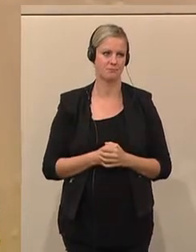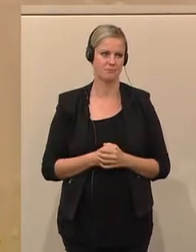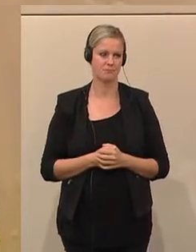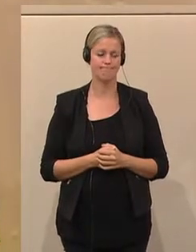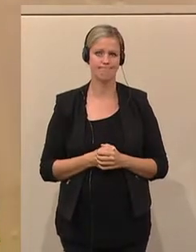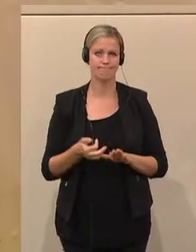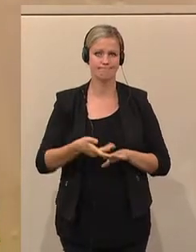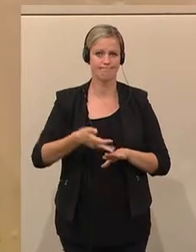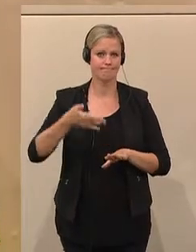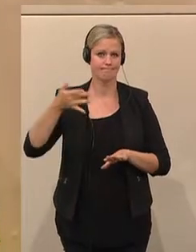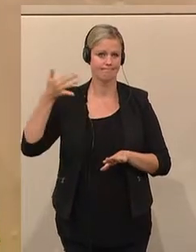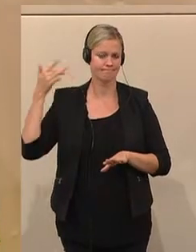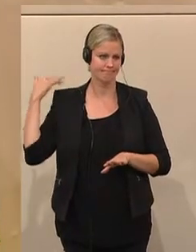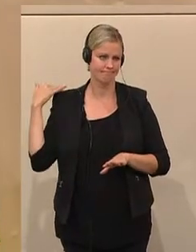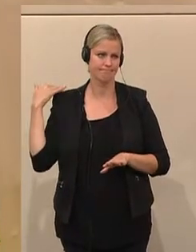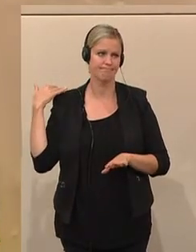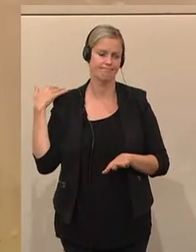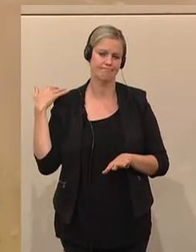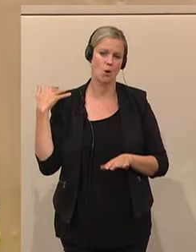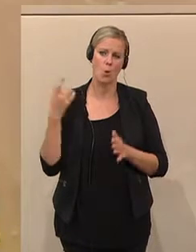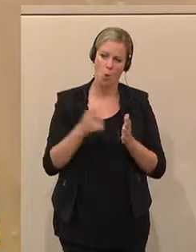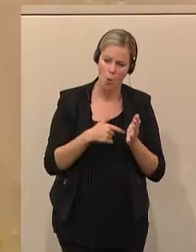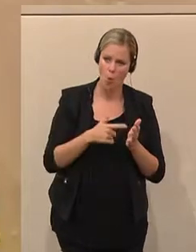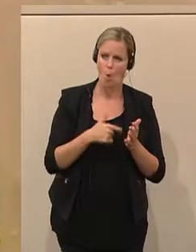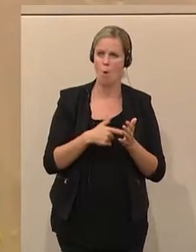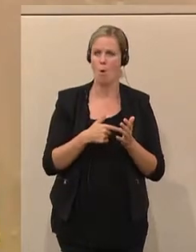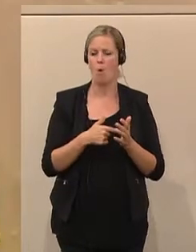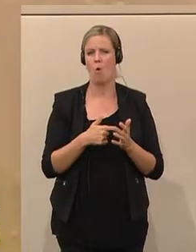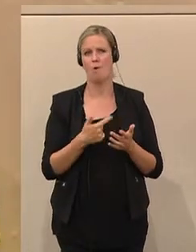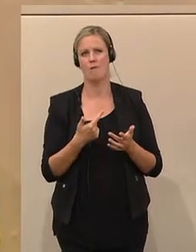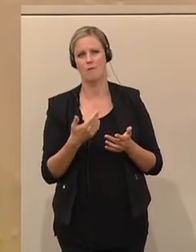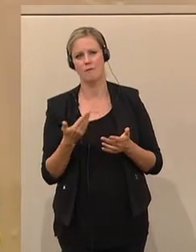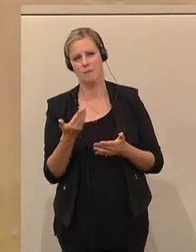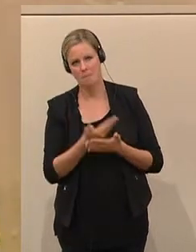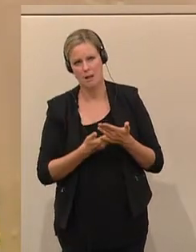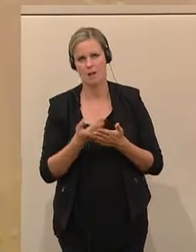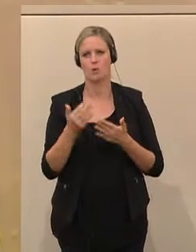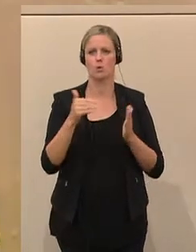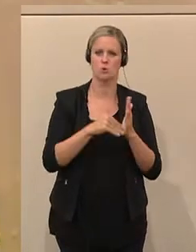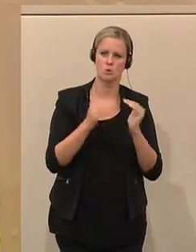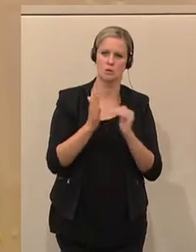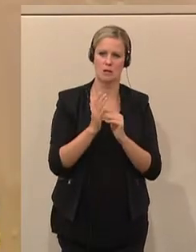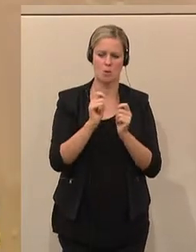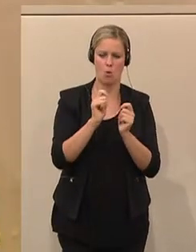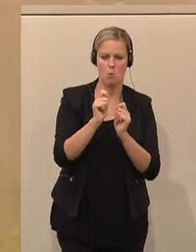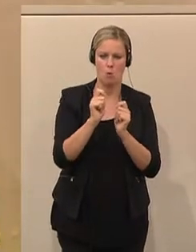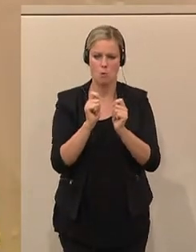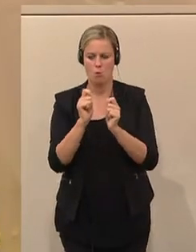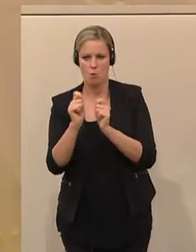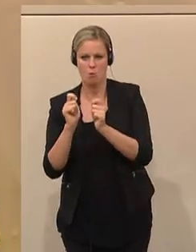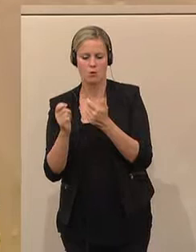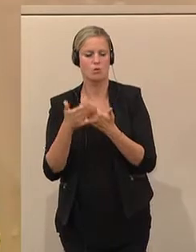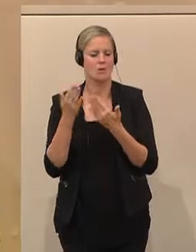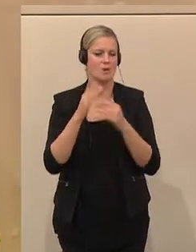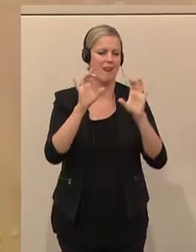vergangenen Jahren haben wir oft sehr viele Schrauben am Bildungssystem gedreht. Sei es jetzt in der Ausbildung